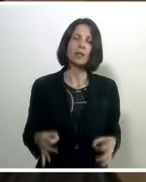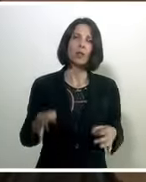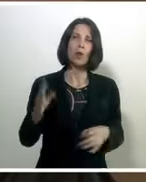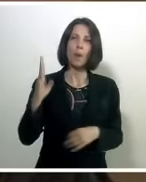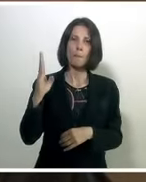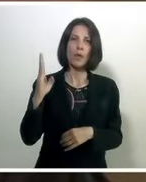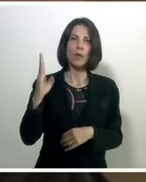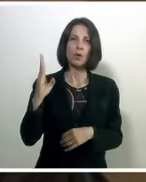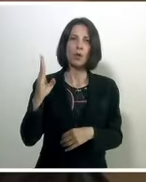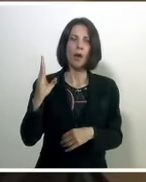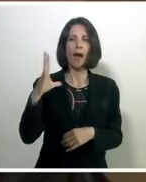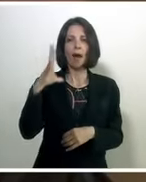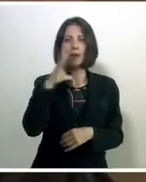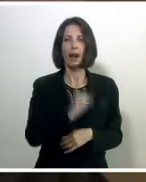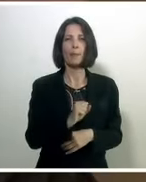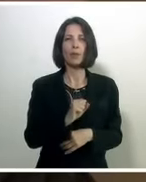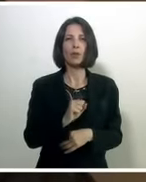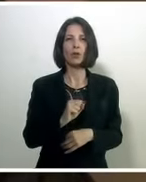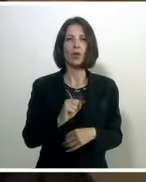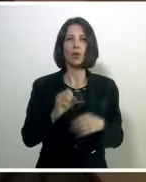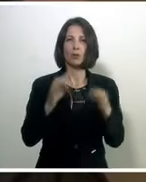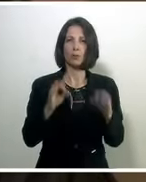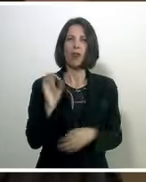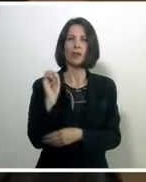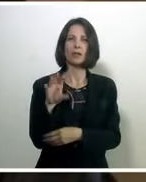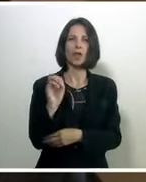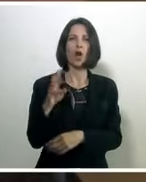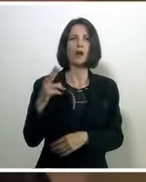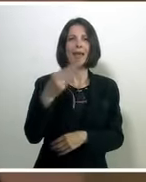appreso la lezione hegeliana Grazie